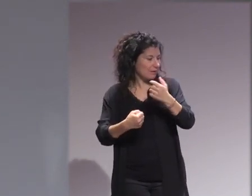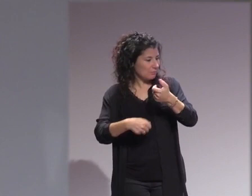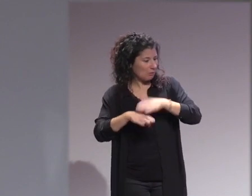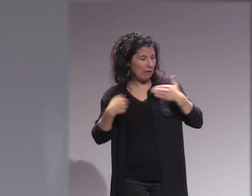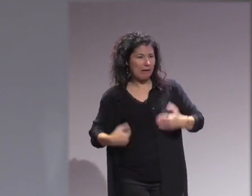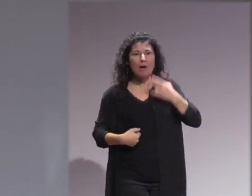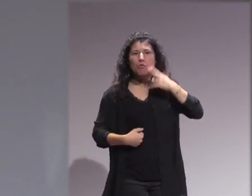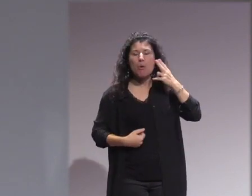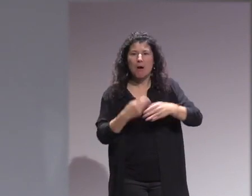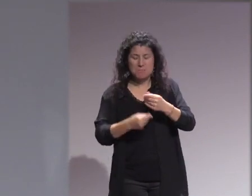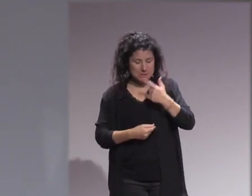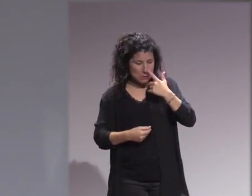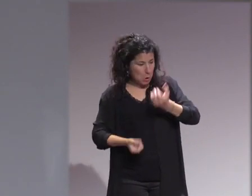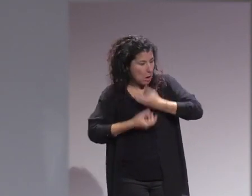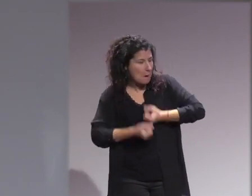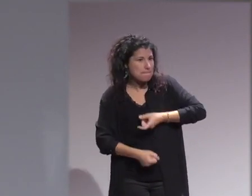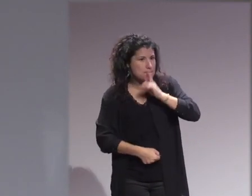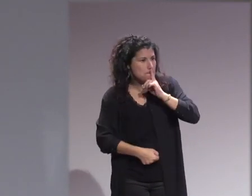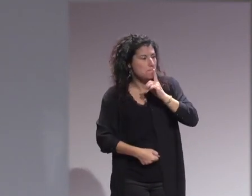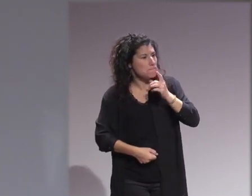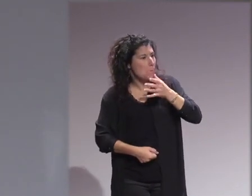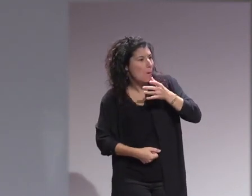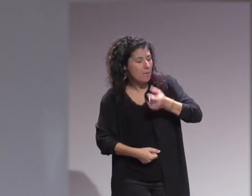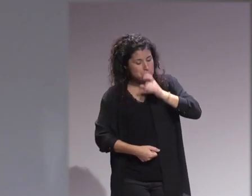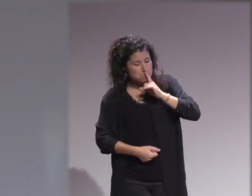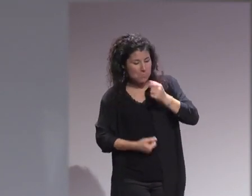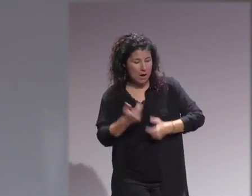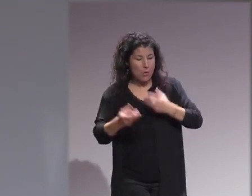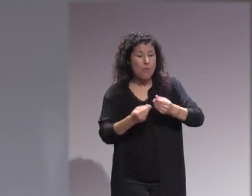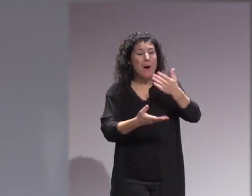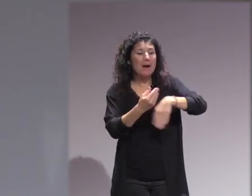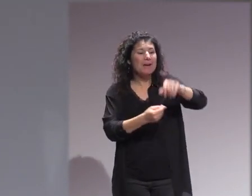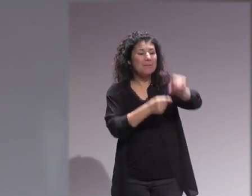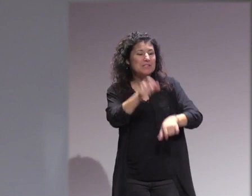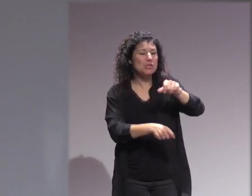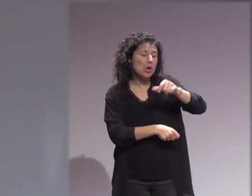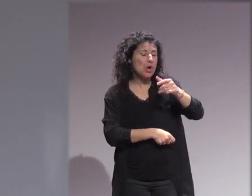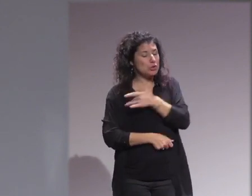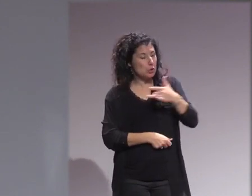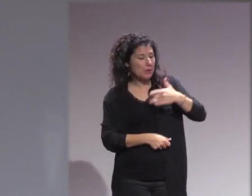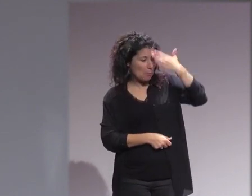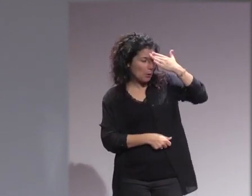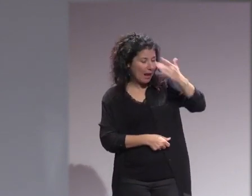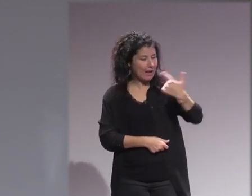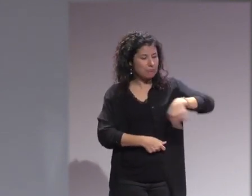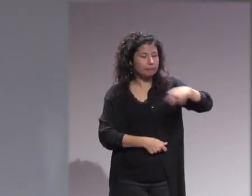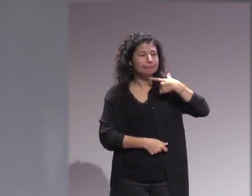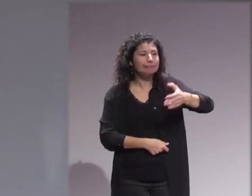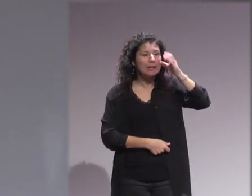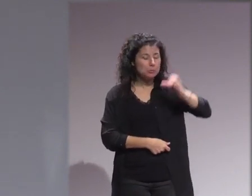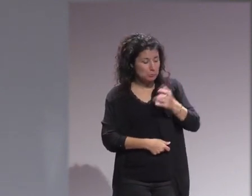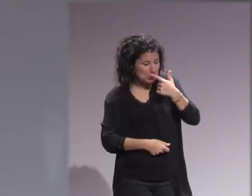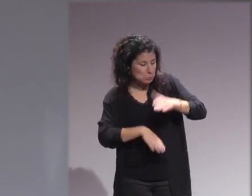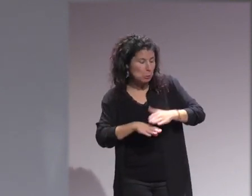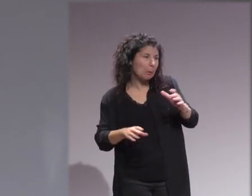et puis vous allez chercher de l'aide chez un professionnel en santé mentale qui nie à nouveau votre expérience, ça ne va pas vous aider non plus. Et quand en plus vous êtes une personne